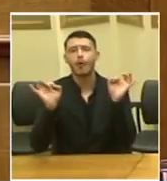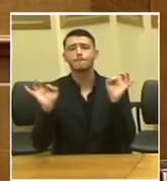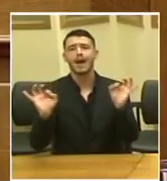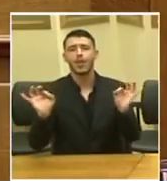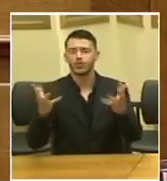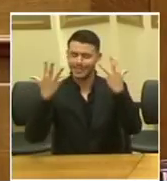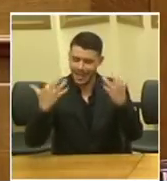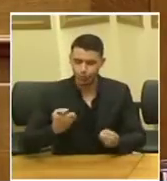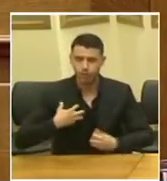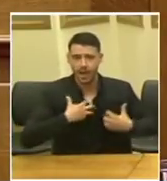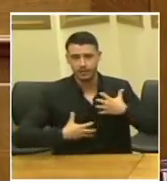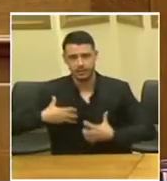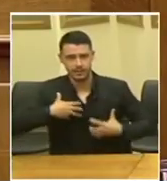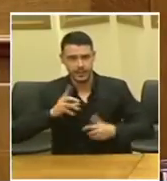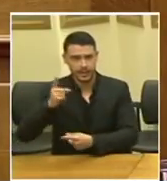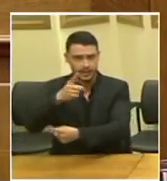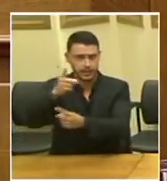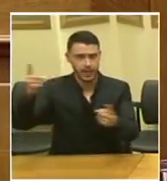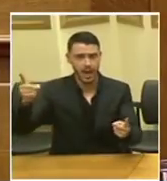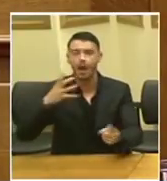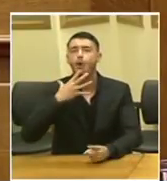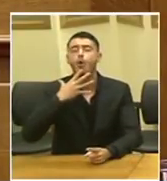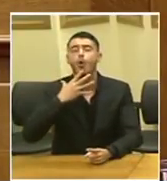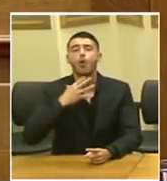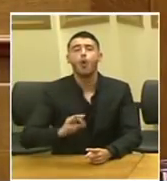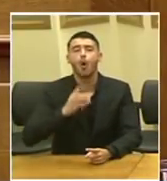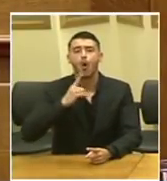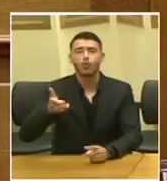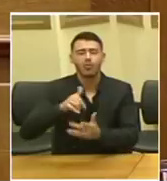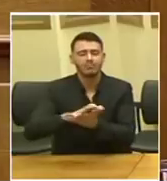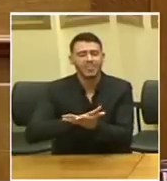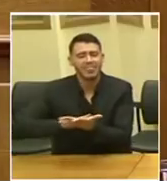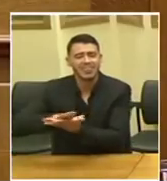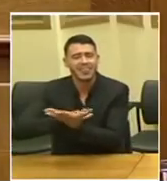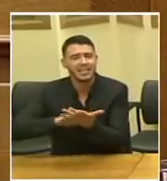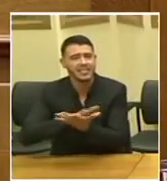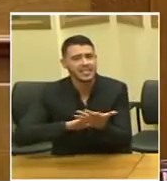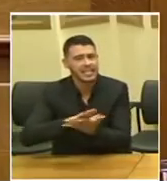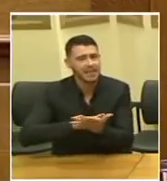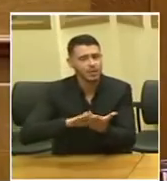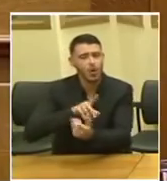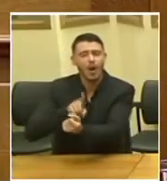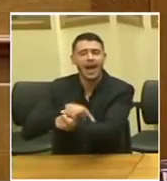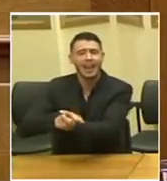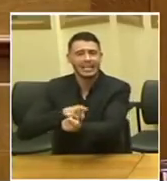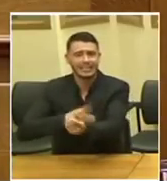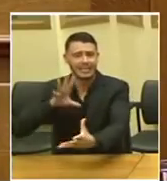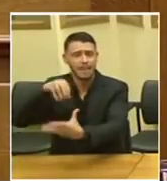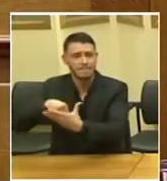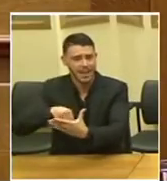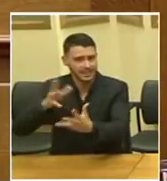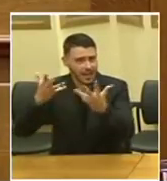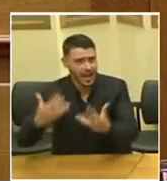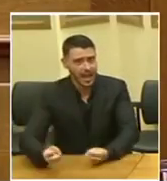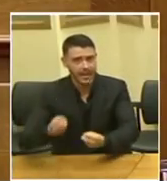ανησυχία για την εντυνόμενη παρουσία θρησκευτικού φουνταμενταλισμού που επιδιώκει να μετασχηματίσει